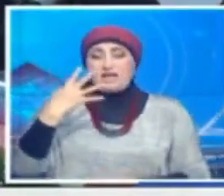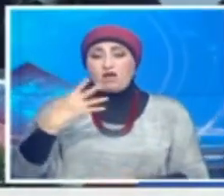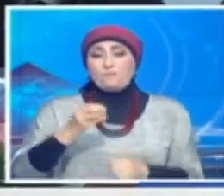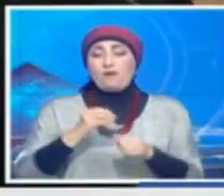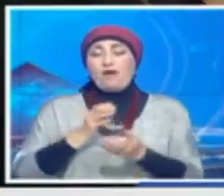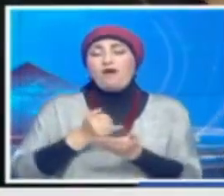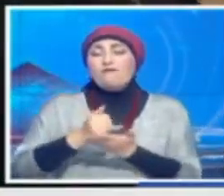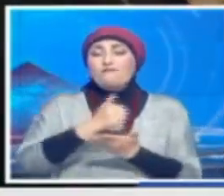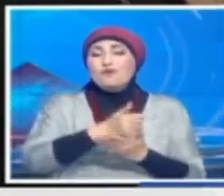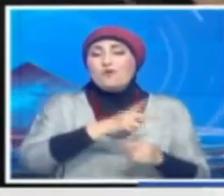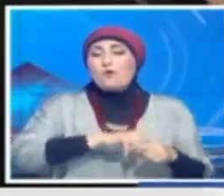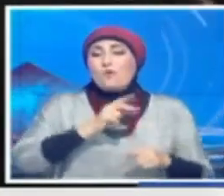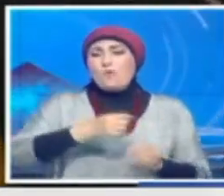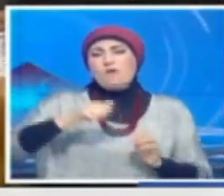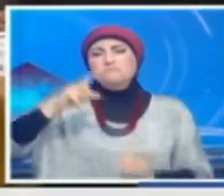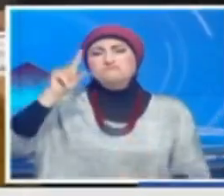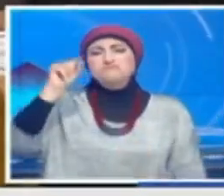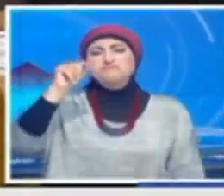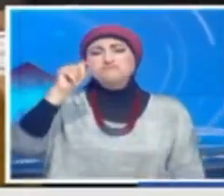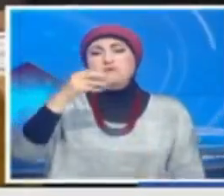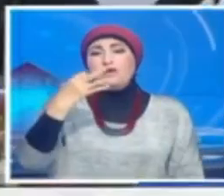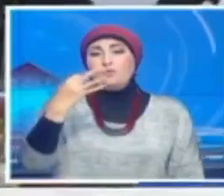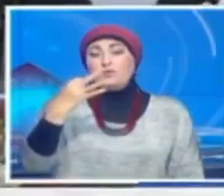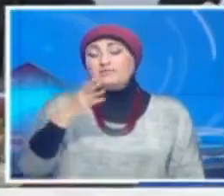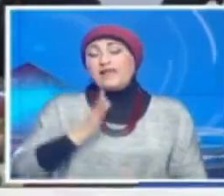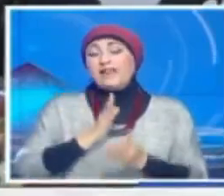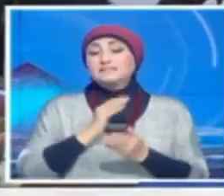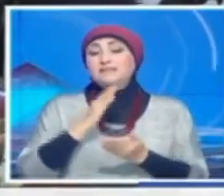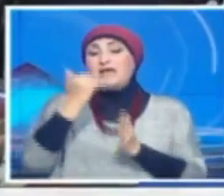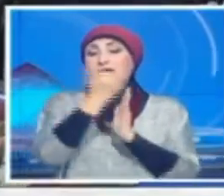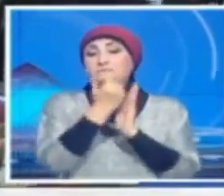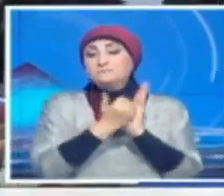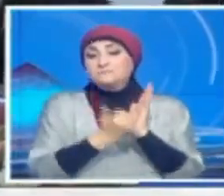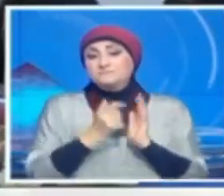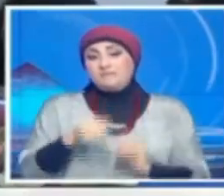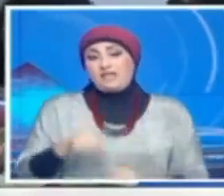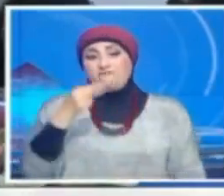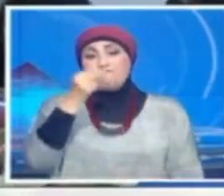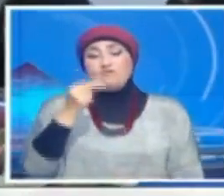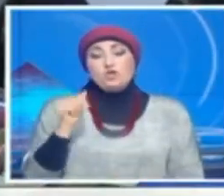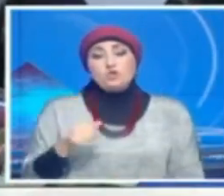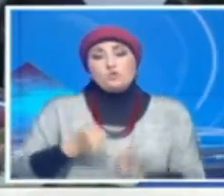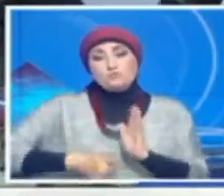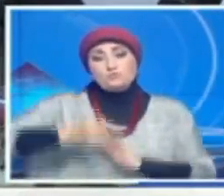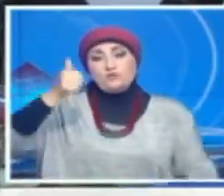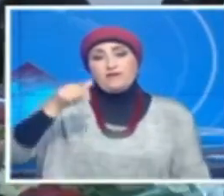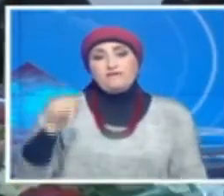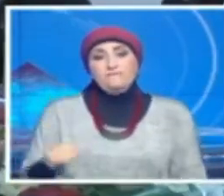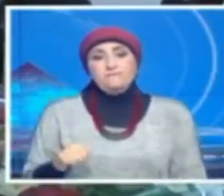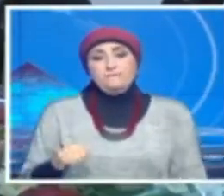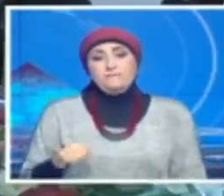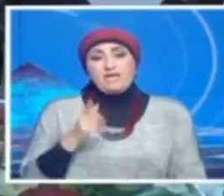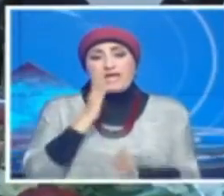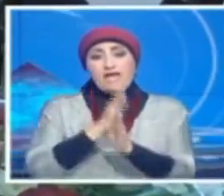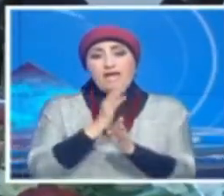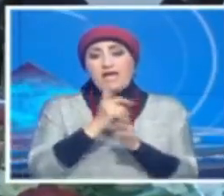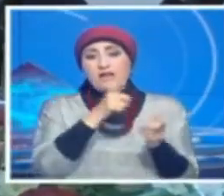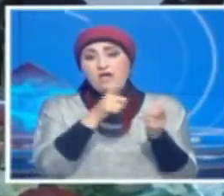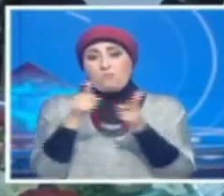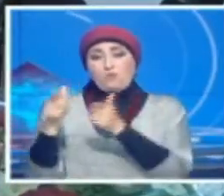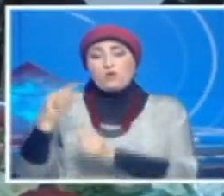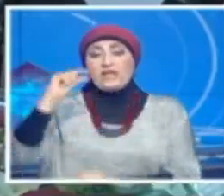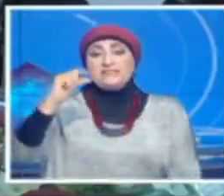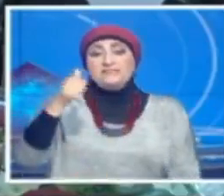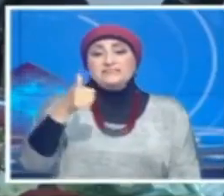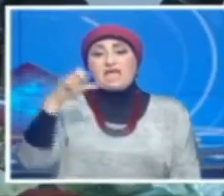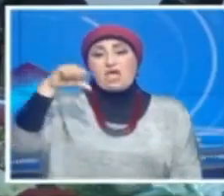وجائزة الدولة للتفوق ولها ثلاثة فروع. وفي مجال الفنون فاز بالجائزة المخرج الأستاذ